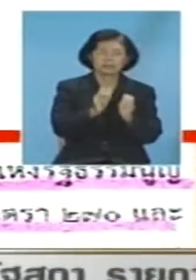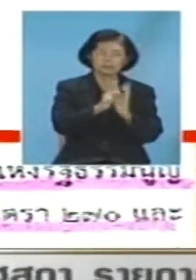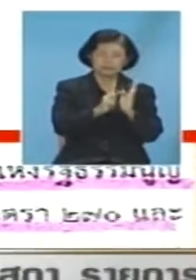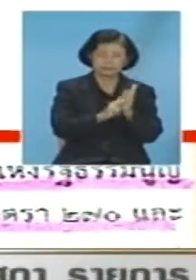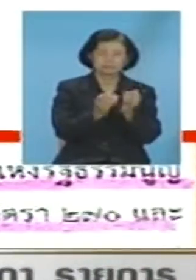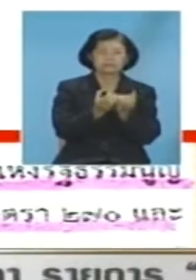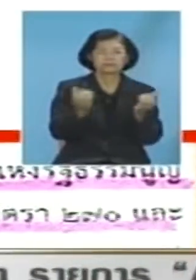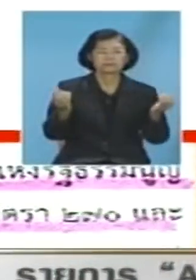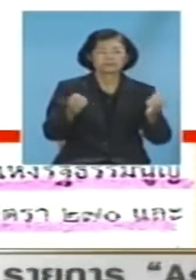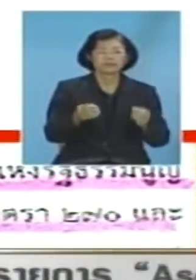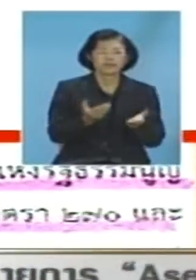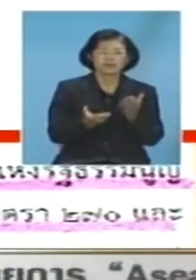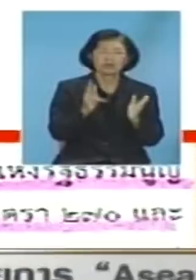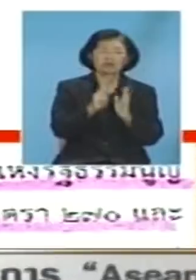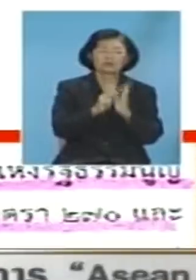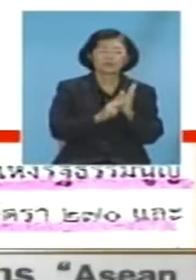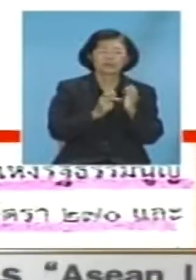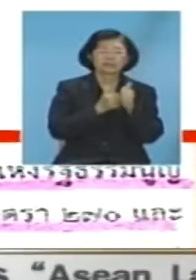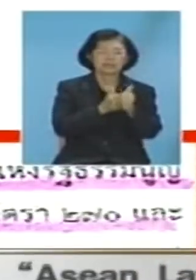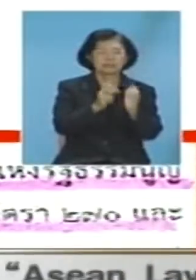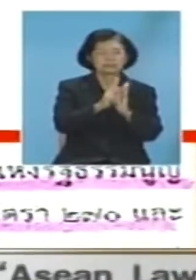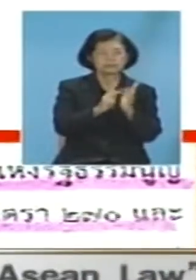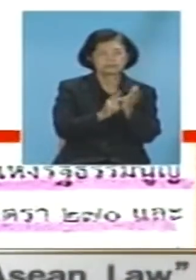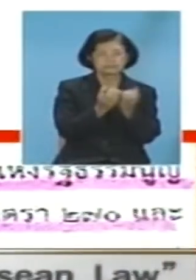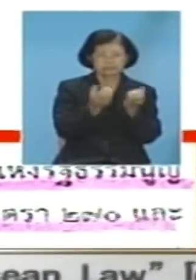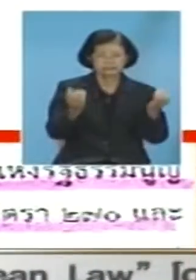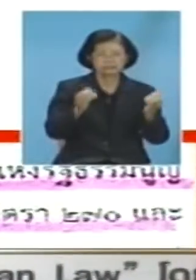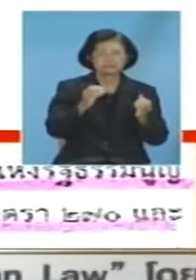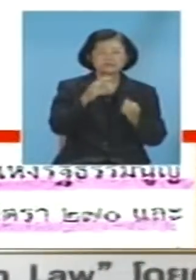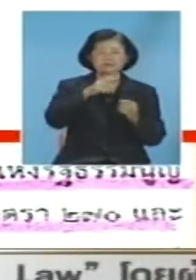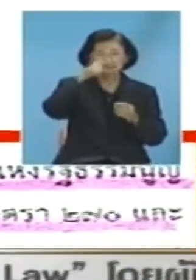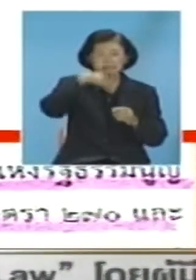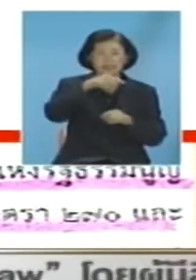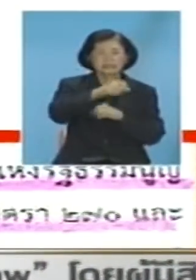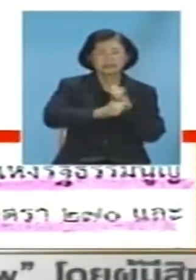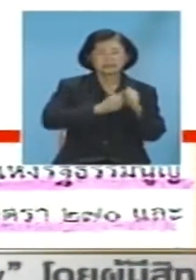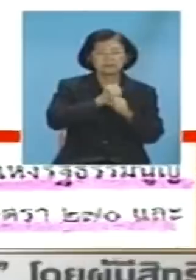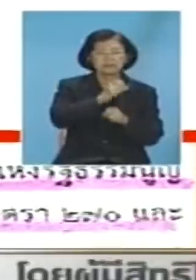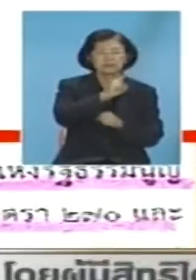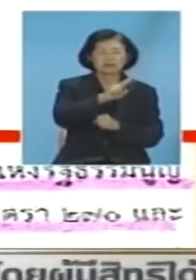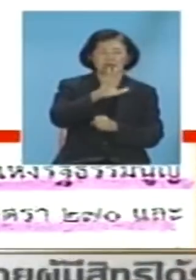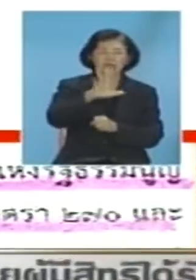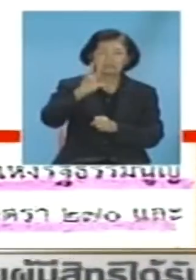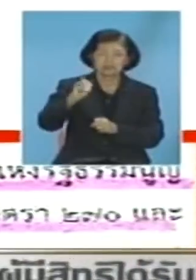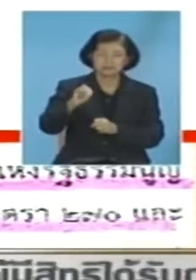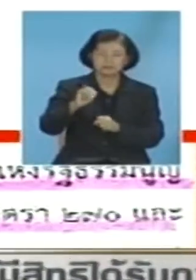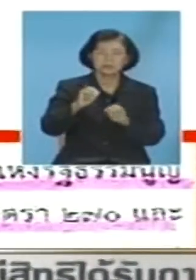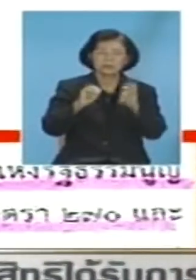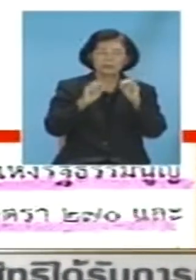นูญหรือกฎหมายตามรัฐธรรมนูญแห่งราชอาณาจักรไทยพุทธศักราช2550มาตร